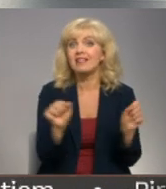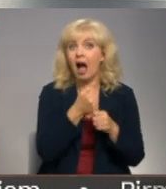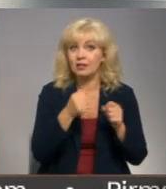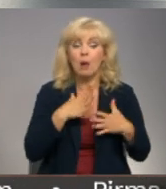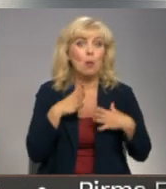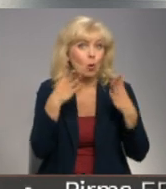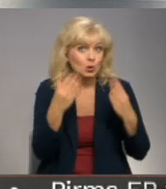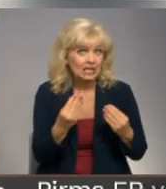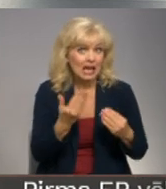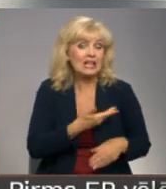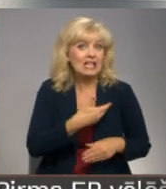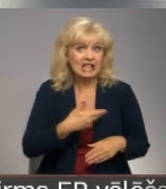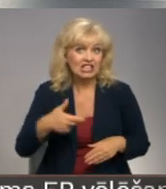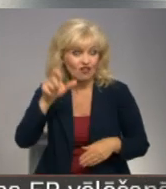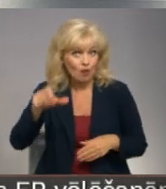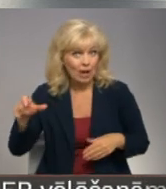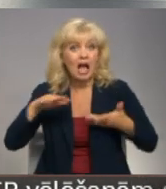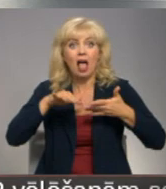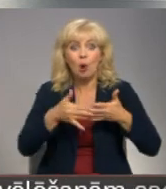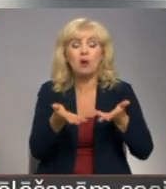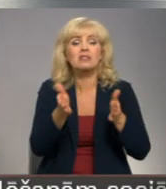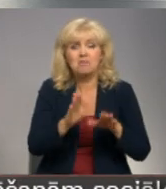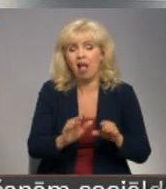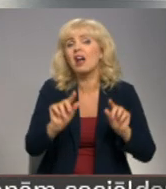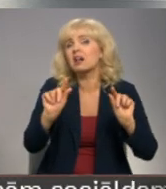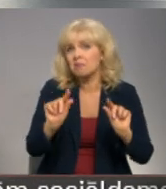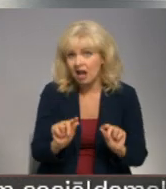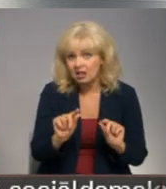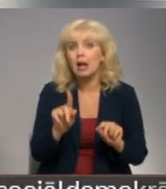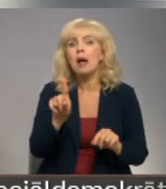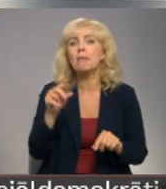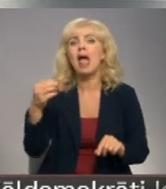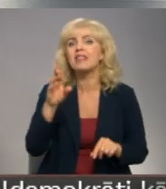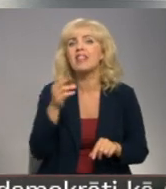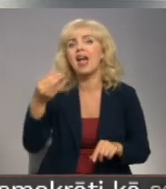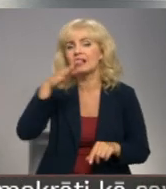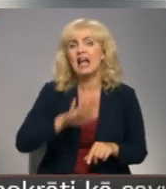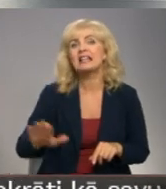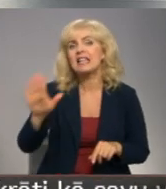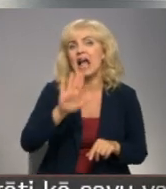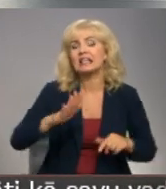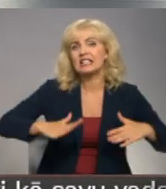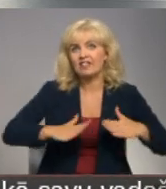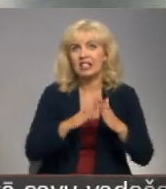mazāk, pēterdienas svinības kurmenē kļuvuši arī par neoficiālu pagasta salidojumu un stāsta Zemgales